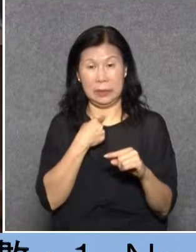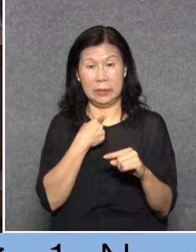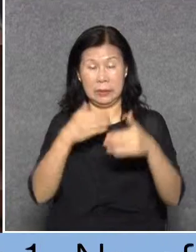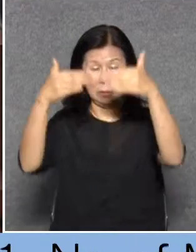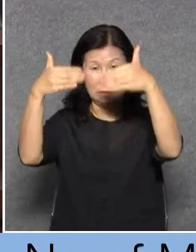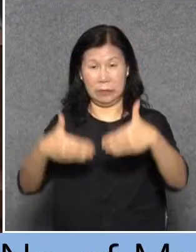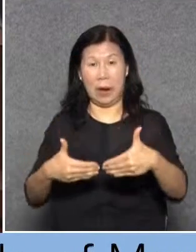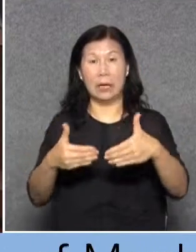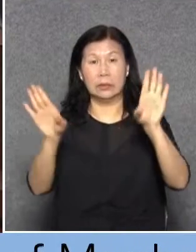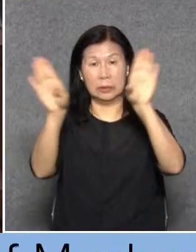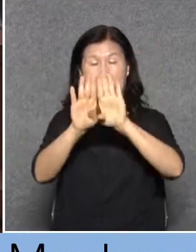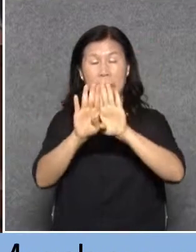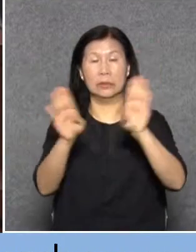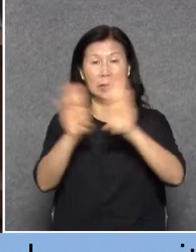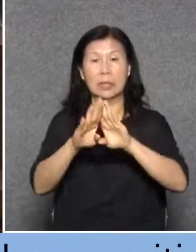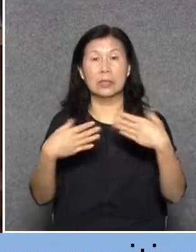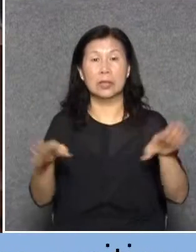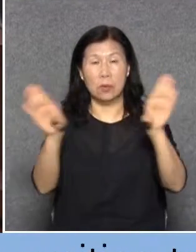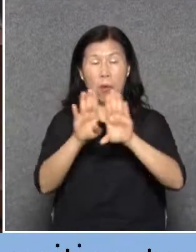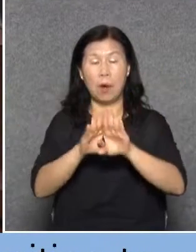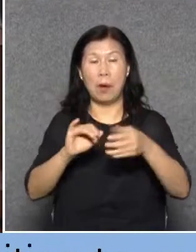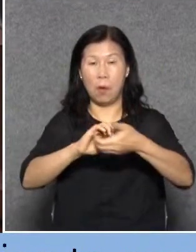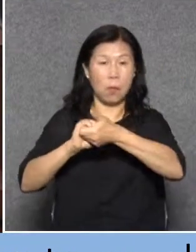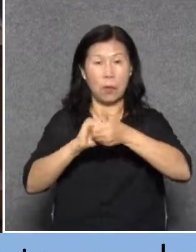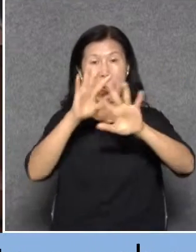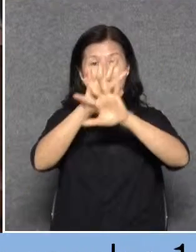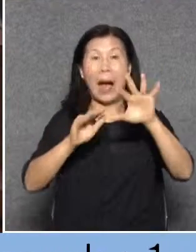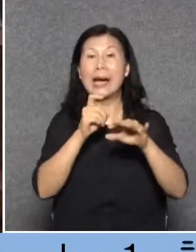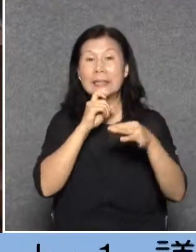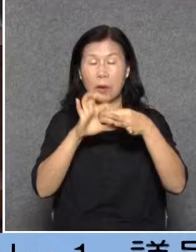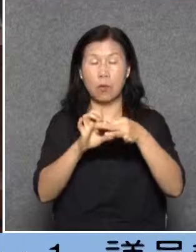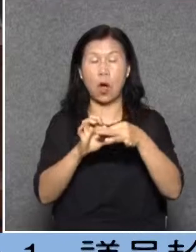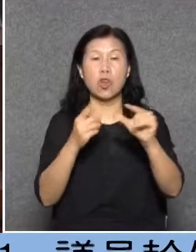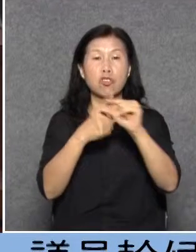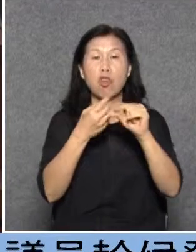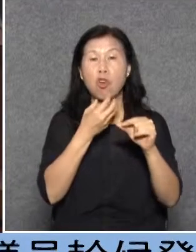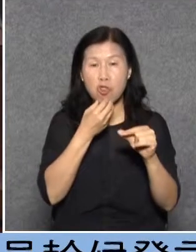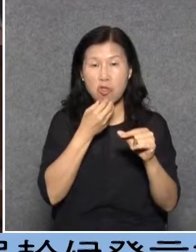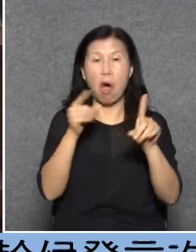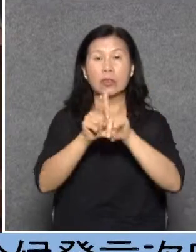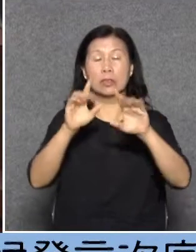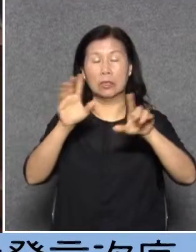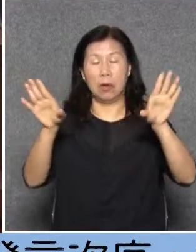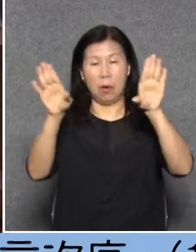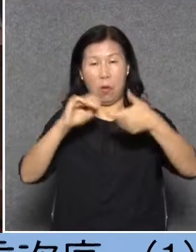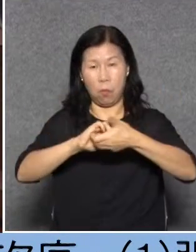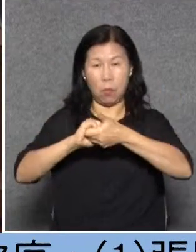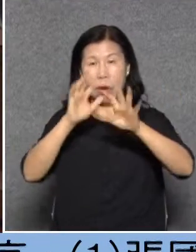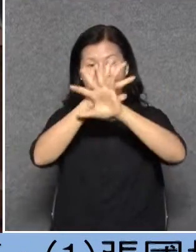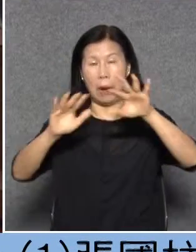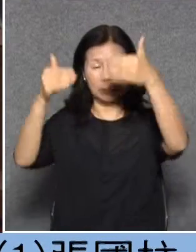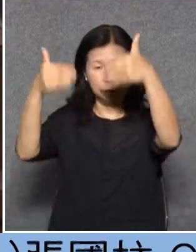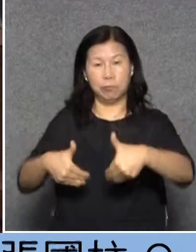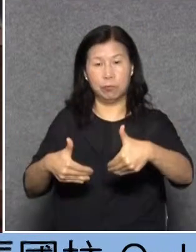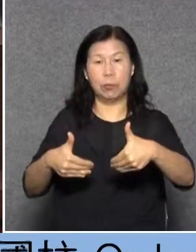聯網呢，甚至是將所有有關一些中東國家有恐怖活動的國家的互聯網呢，是刪了它入閘落閘，